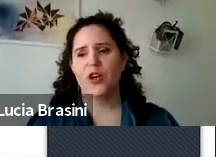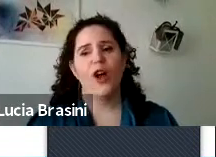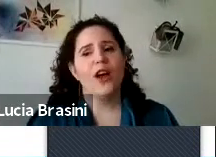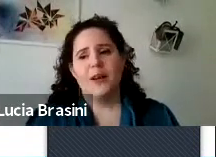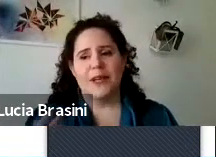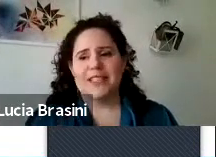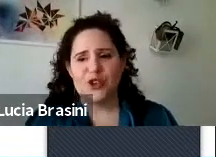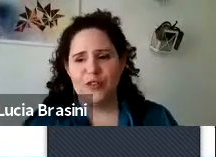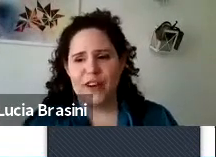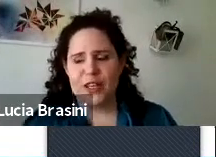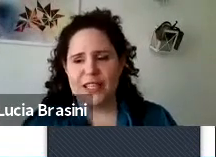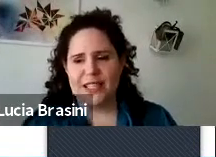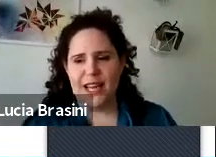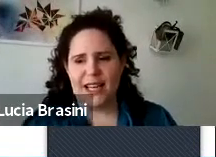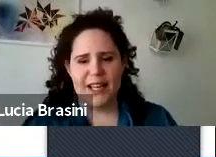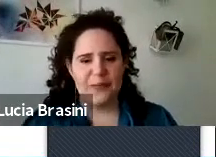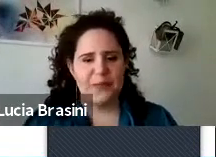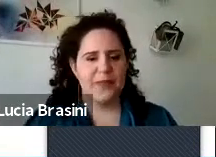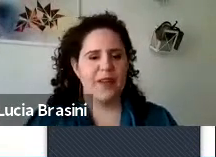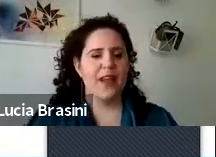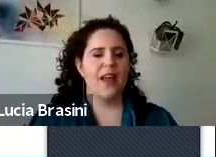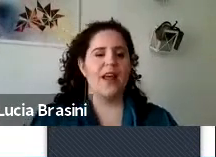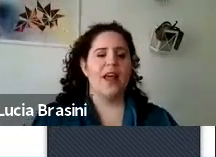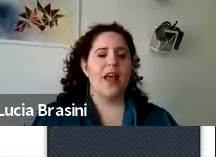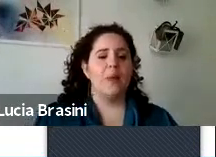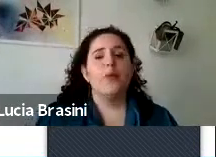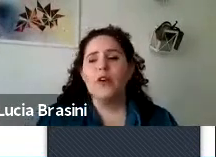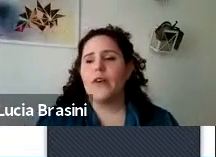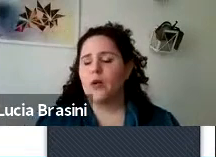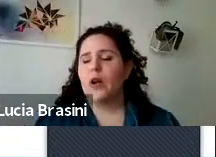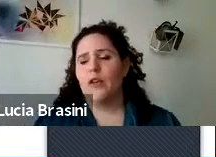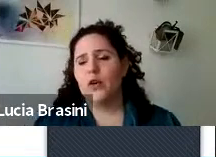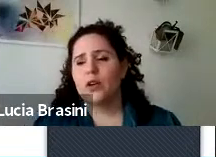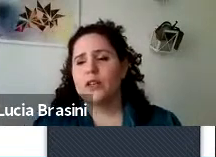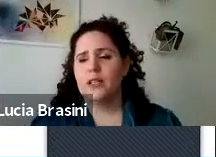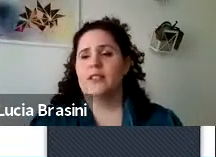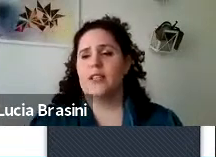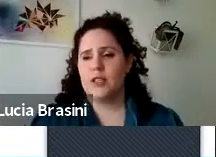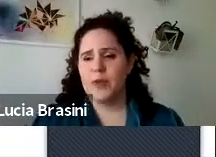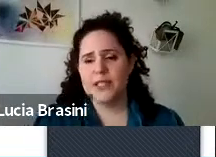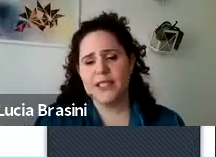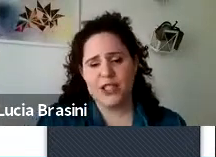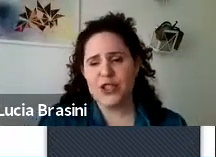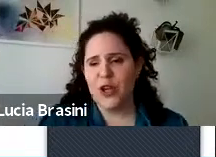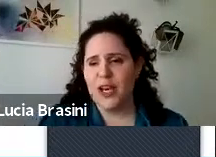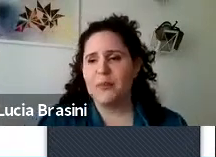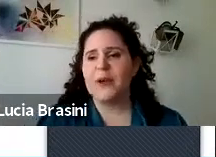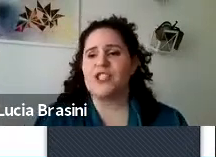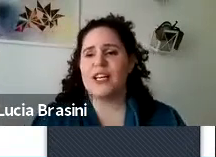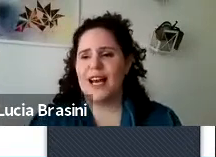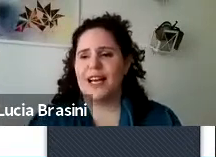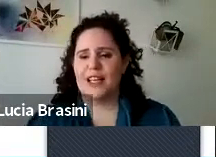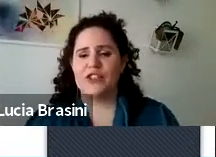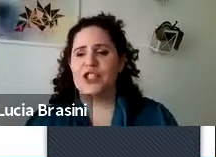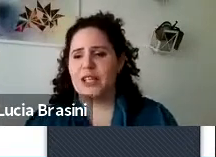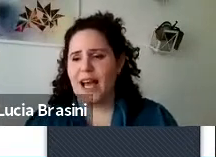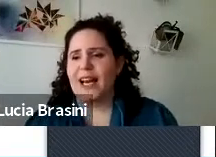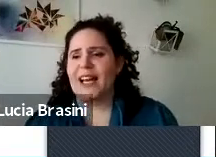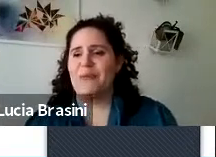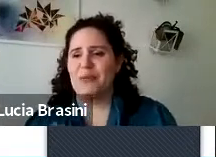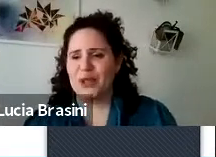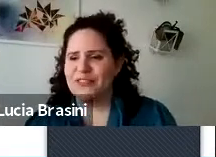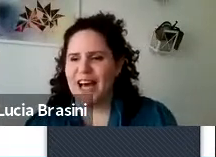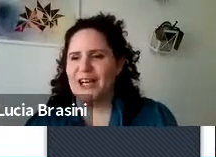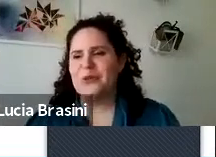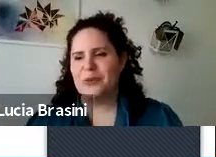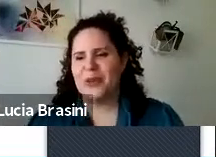al pubblico, fatta solo valorizzarle. E poi fare un lavoro di sensibilizzazione per cercare di